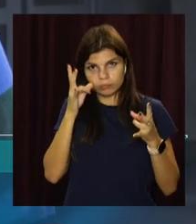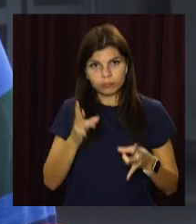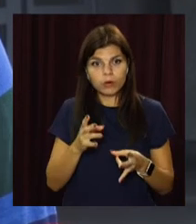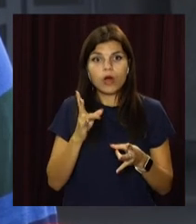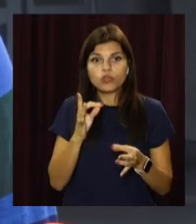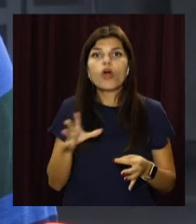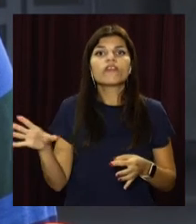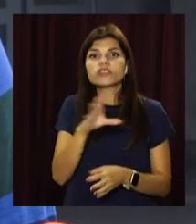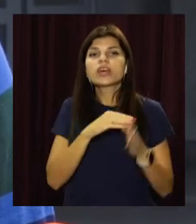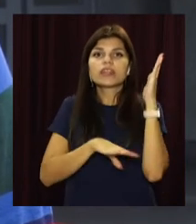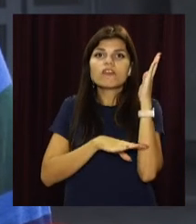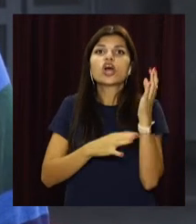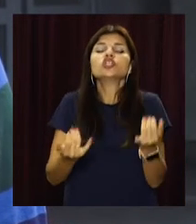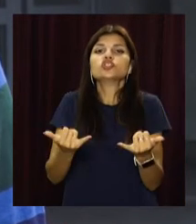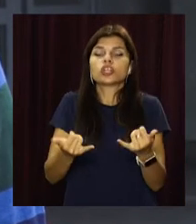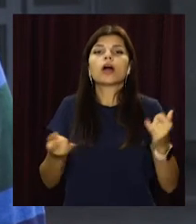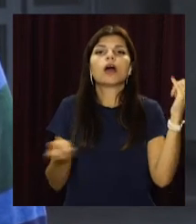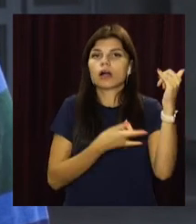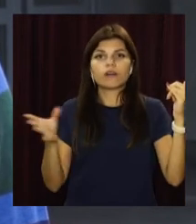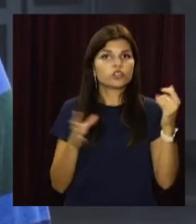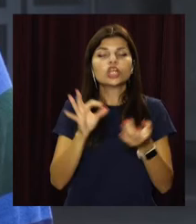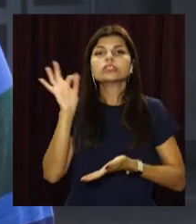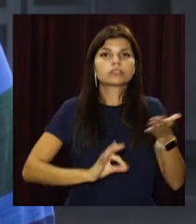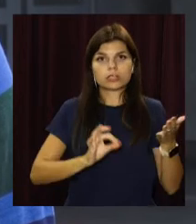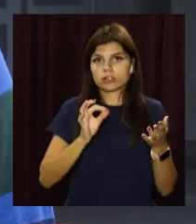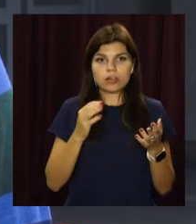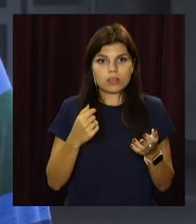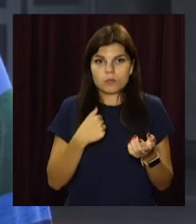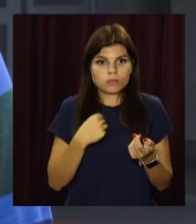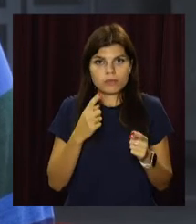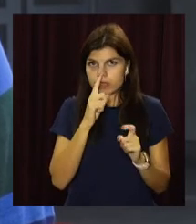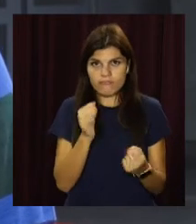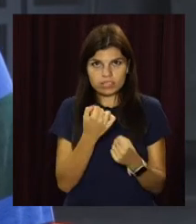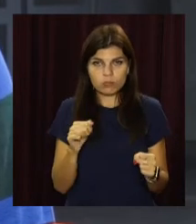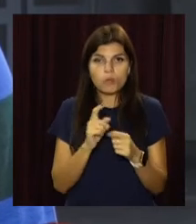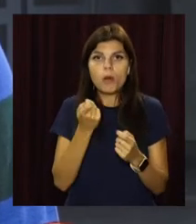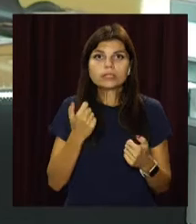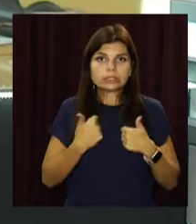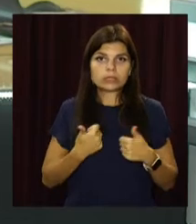одночасно прибрати всі аварійні та фаутні дерева в місті наше підприємство не в силах.